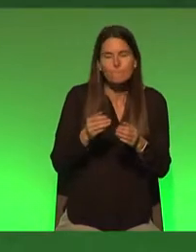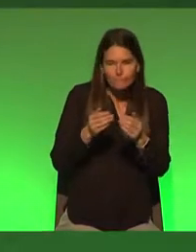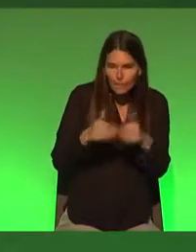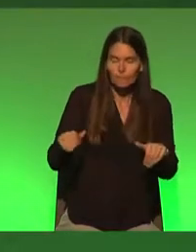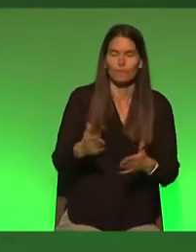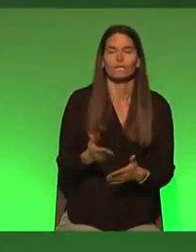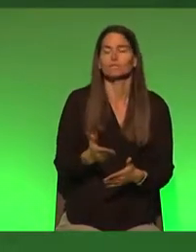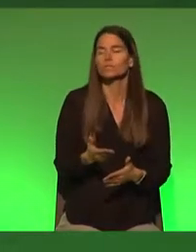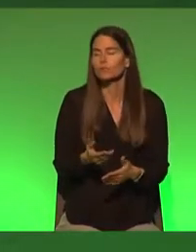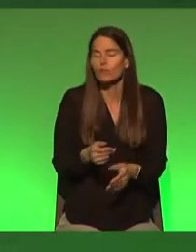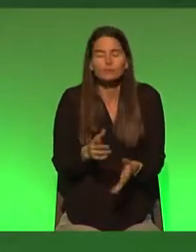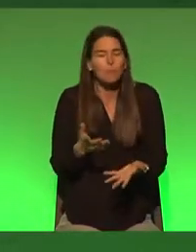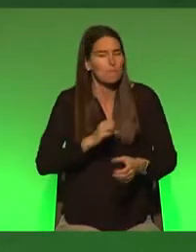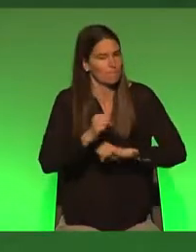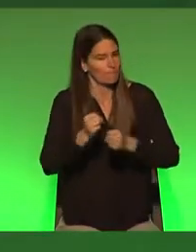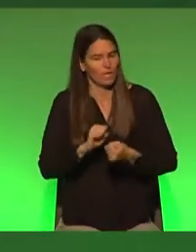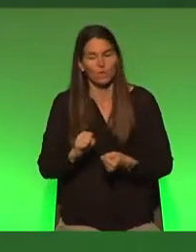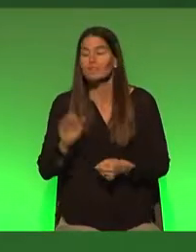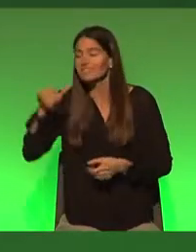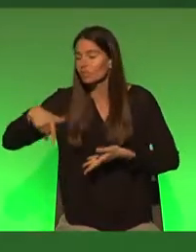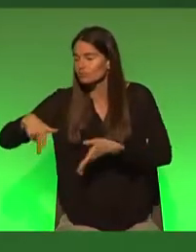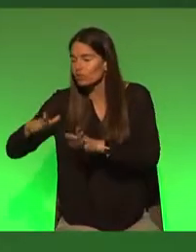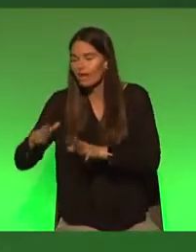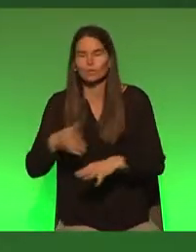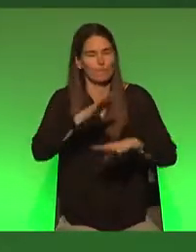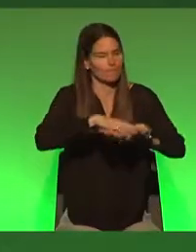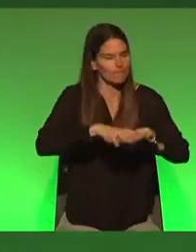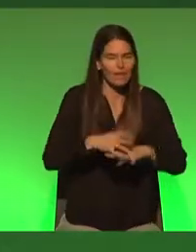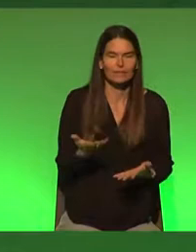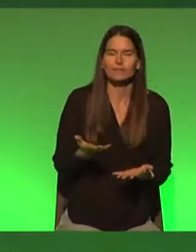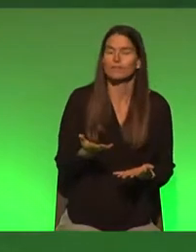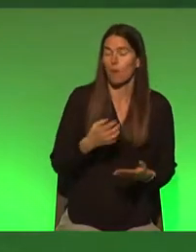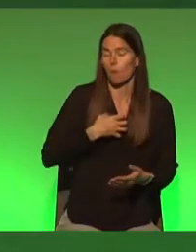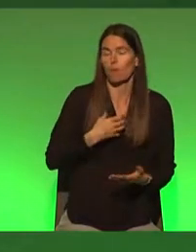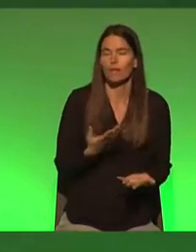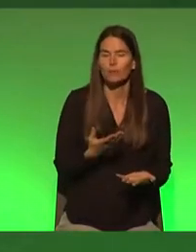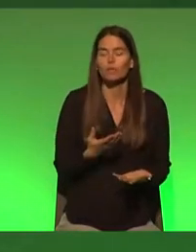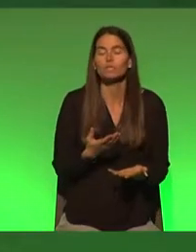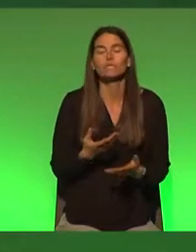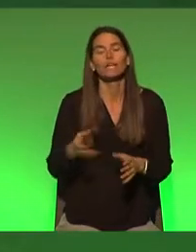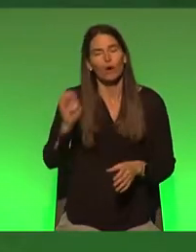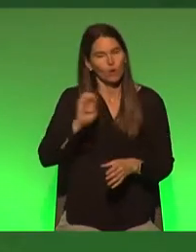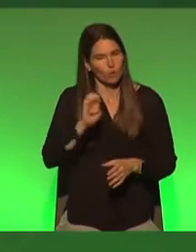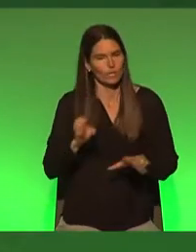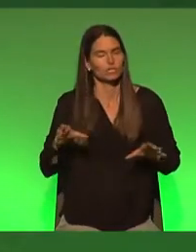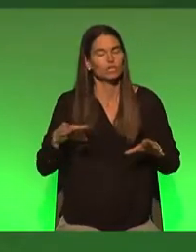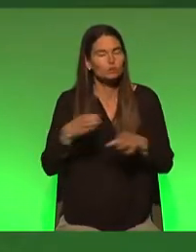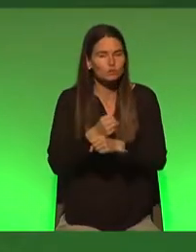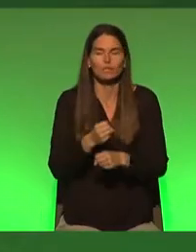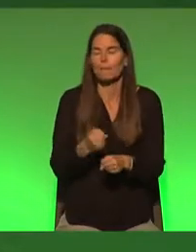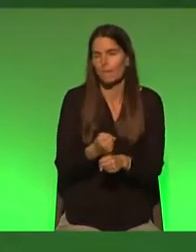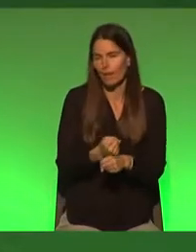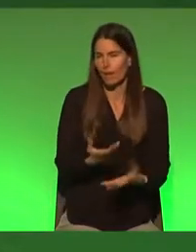vor unüberwachten Bewegungen auf der Straße und im Netz, Angst vor der europäischen Zusammenarbeit, weil die anderen vielleicht was anders machen wollen als